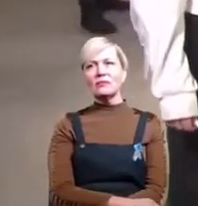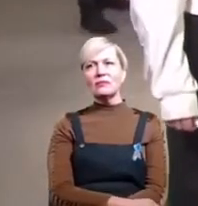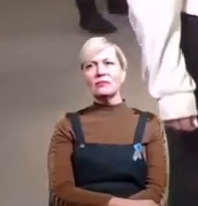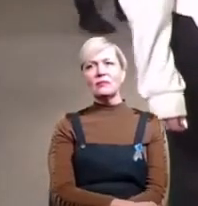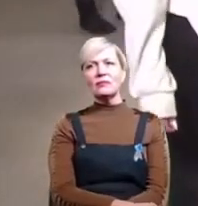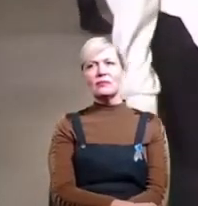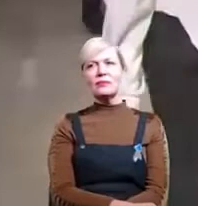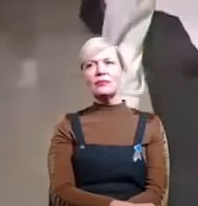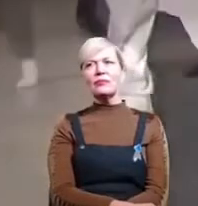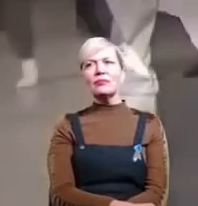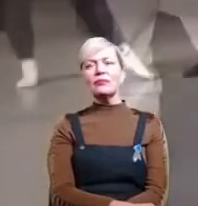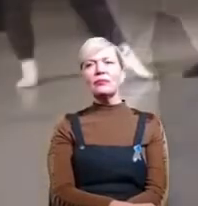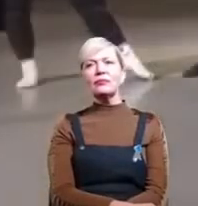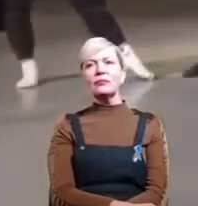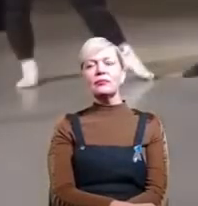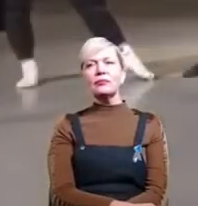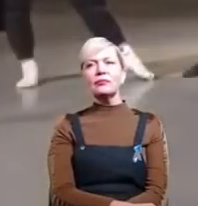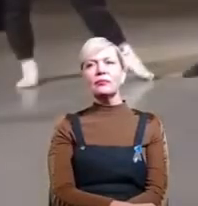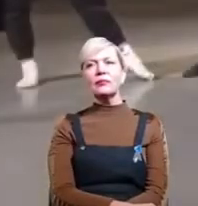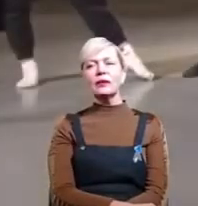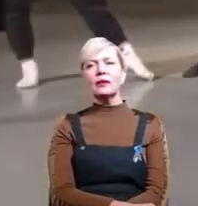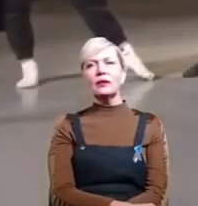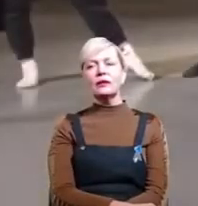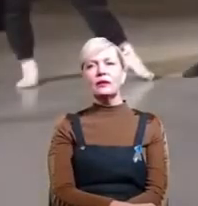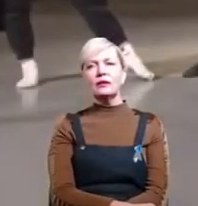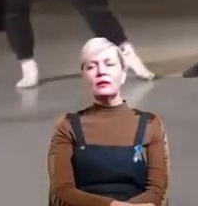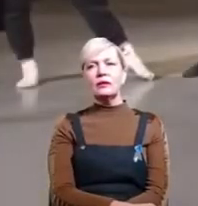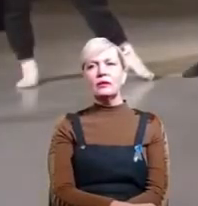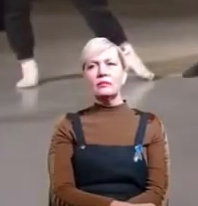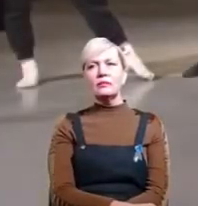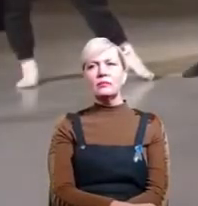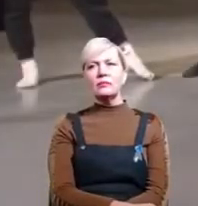А мы начинаем с вот этой.